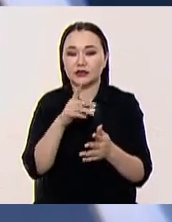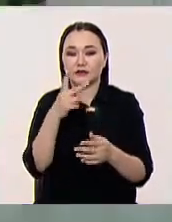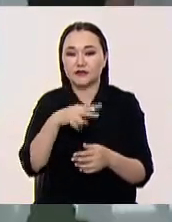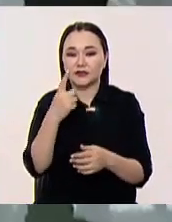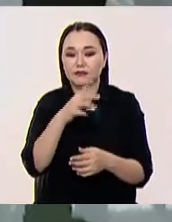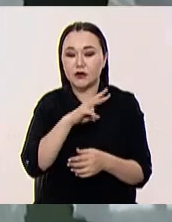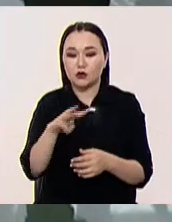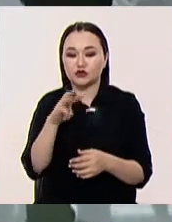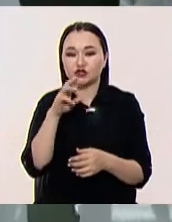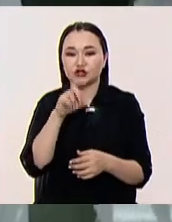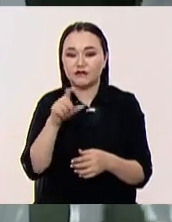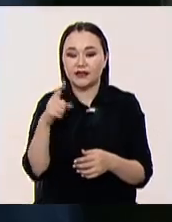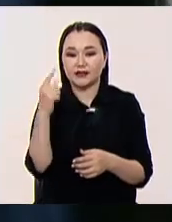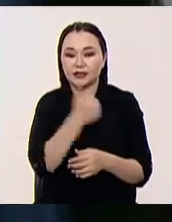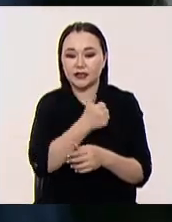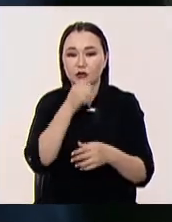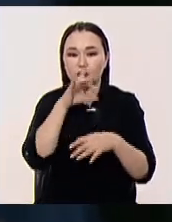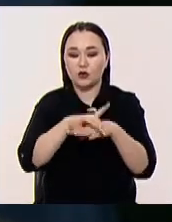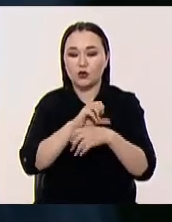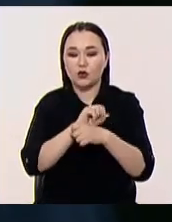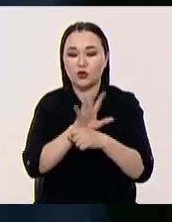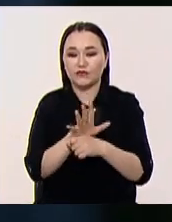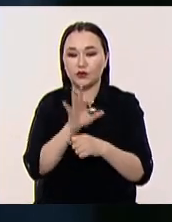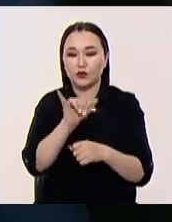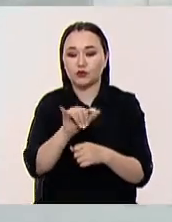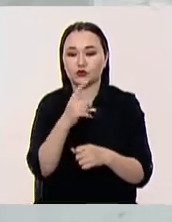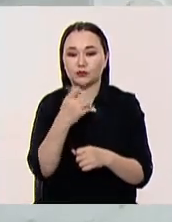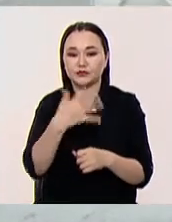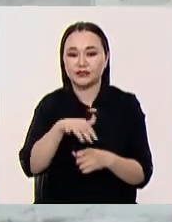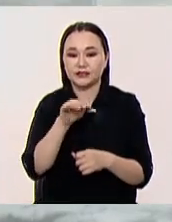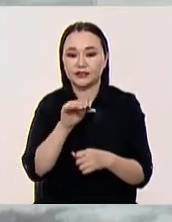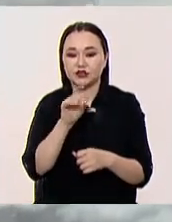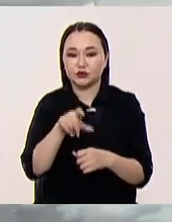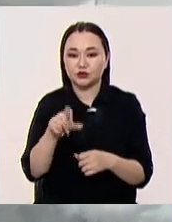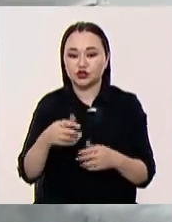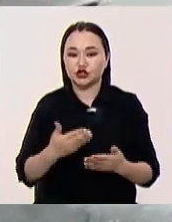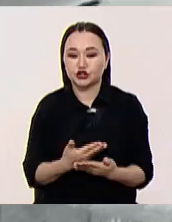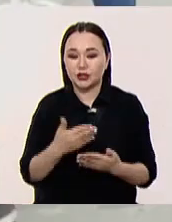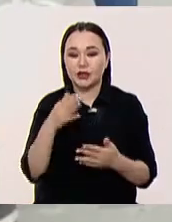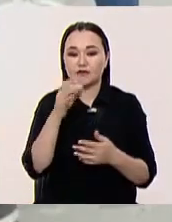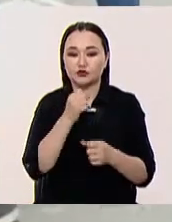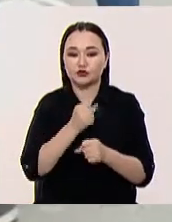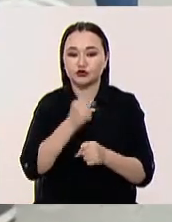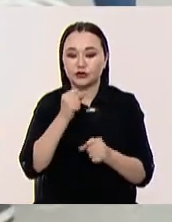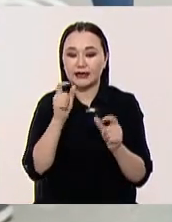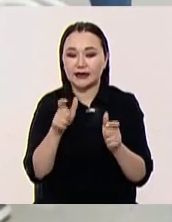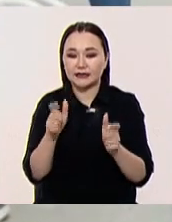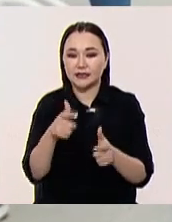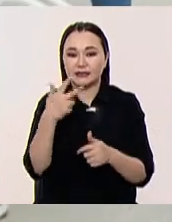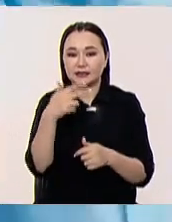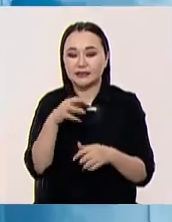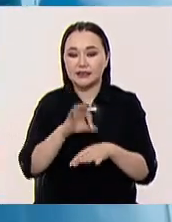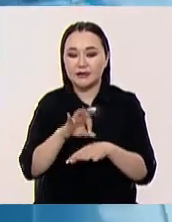миллион человек за неделю выявили ковид у 150 жителей. Тем не менее, власти ужесточают карантин. Порядка